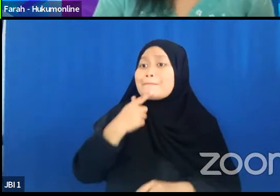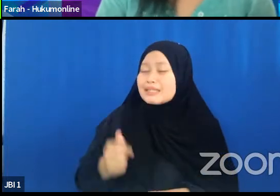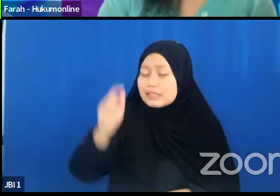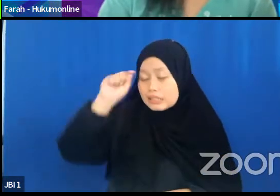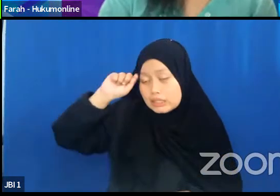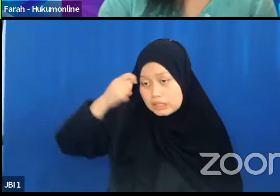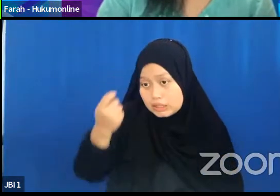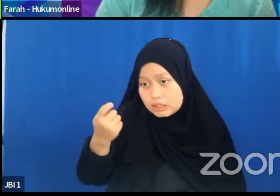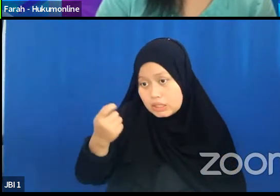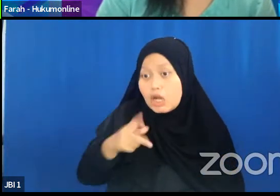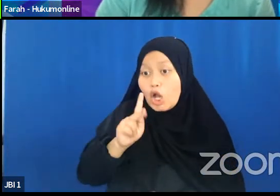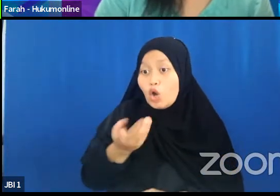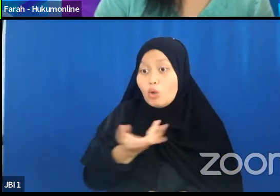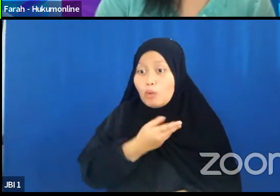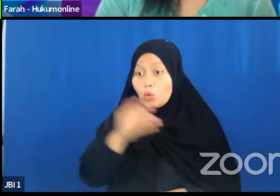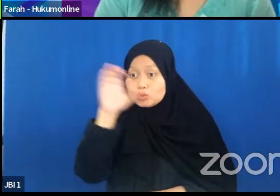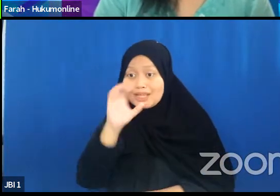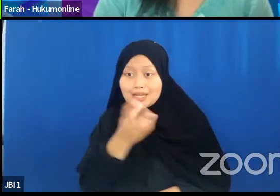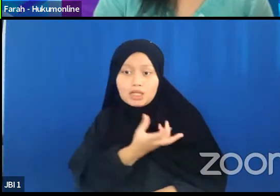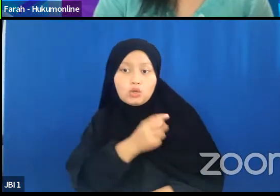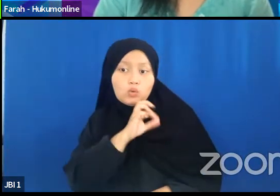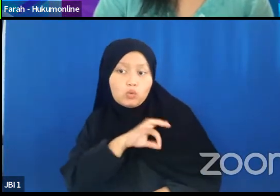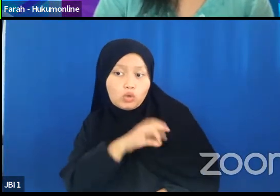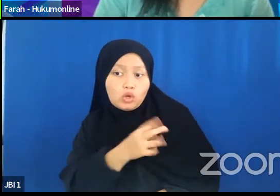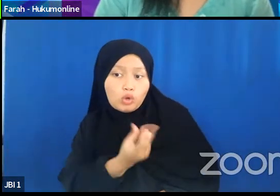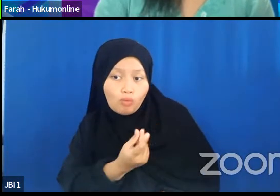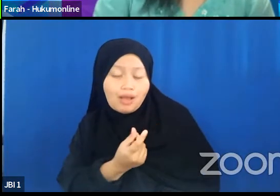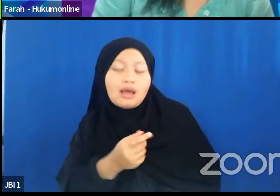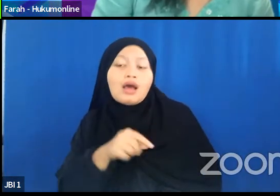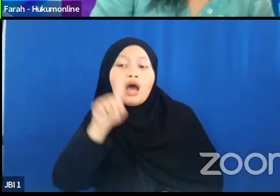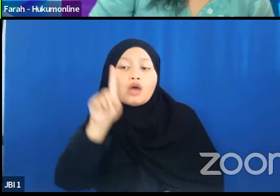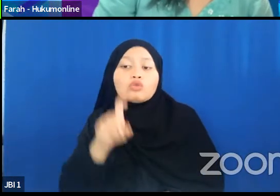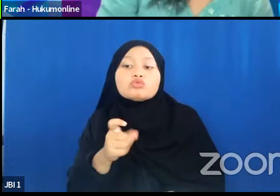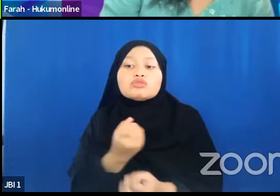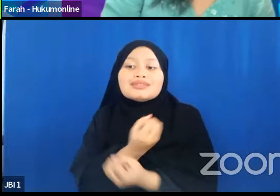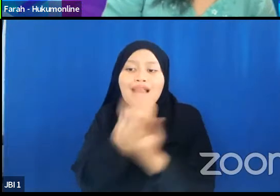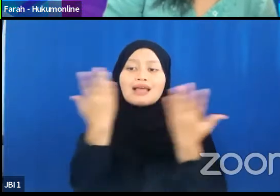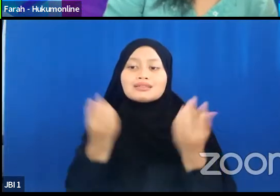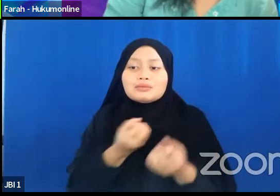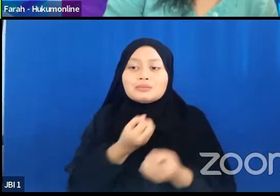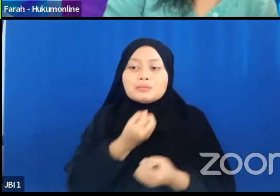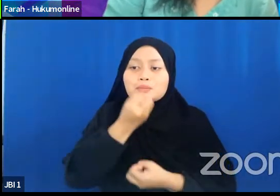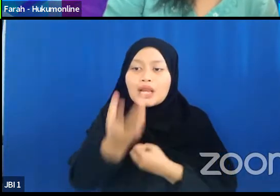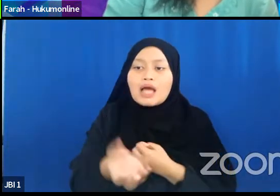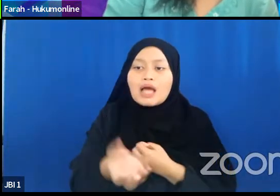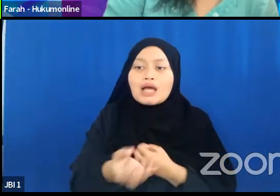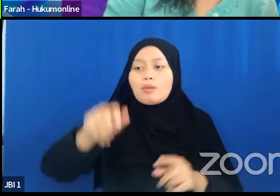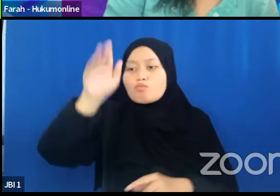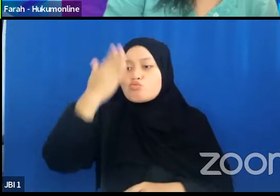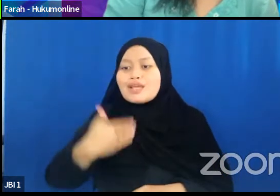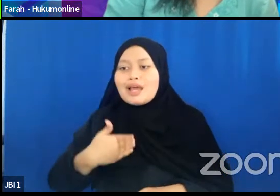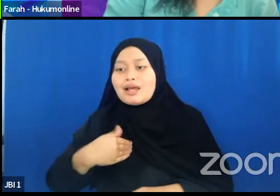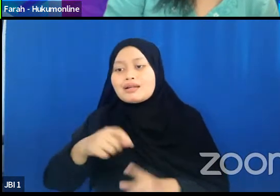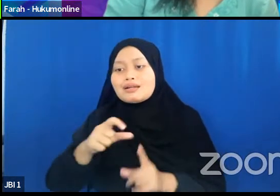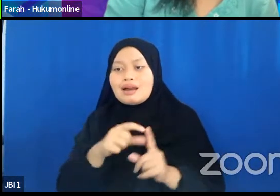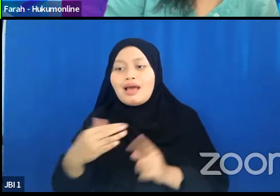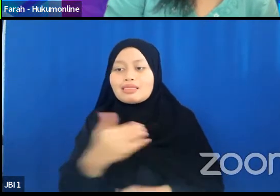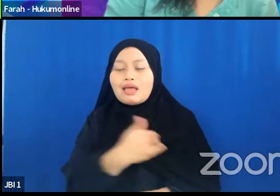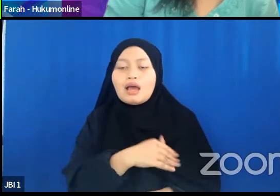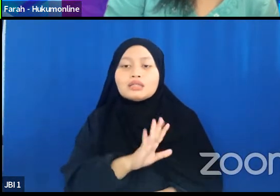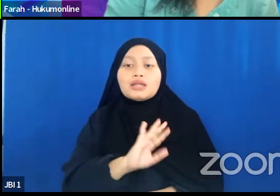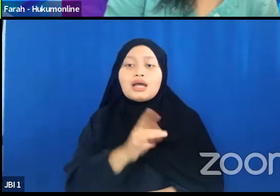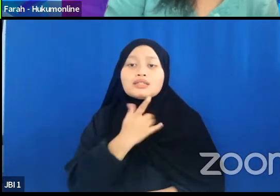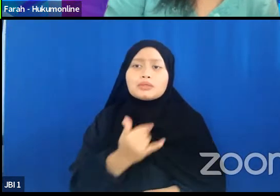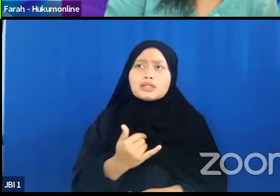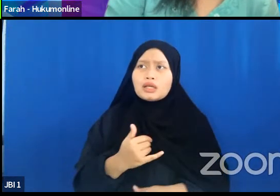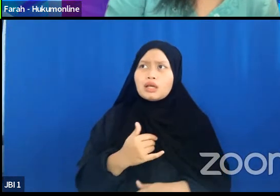kita ingin monetisasi ini juga harus disampaikan secara jelas GTA kepada pemilik data pribadi dan sampai pemilik data pribadi enggak expect